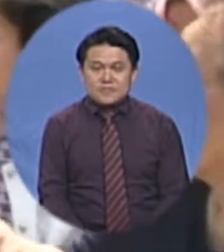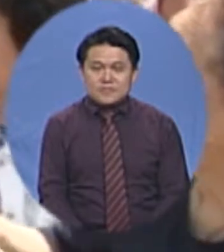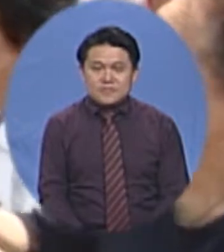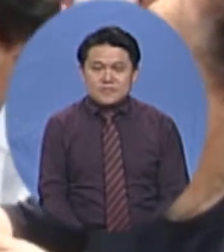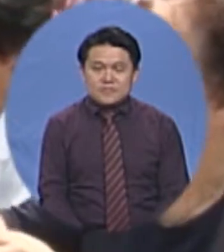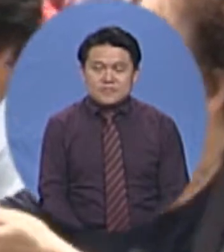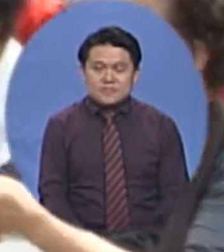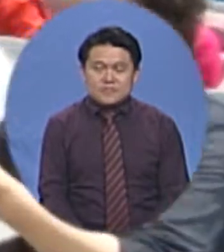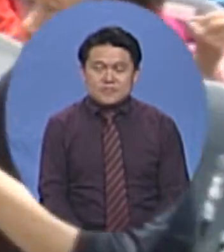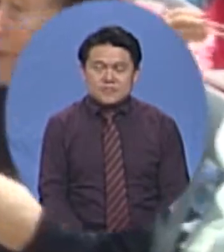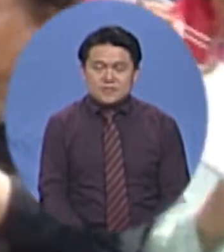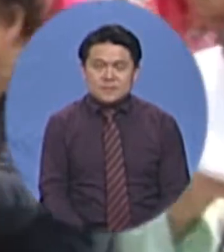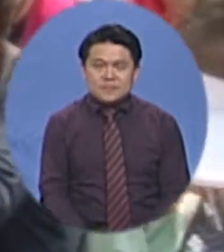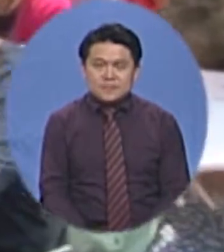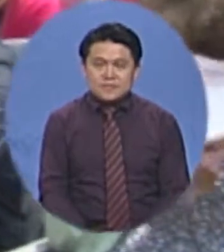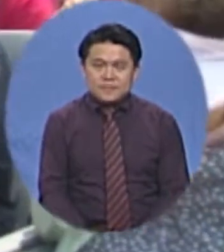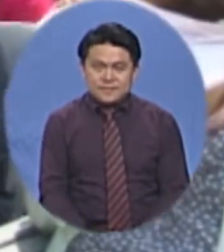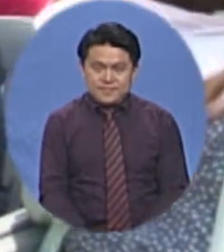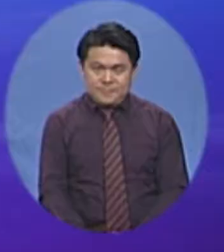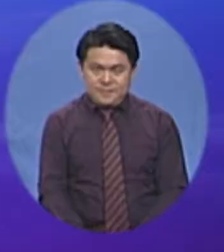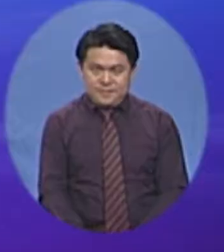뉴스 이명호입니다.